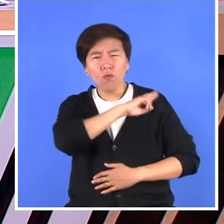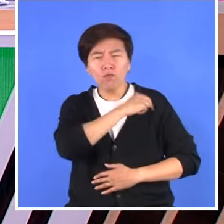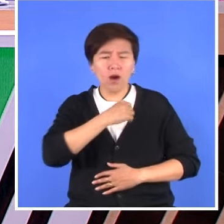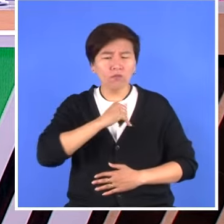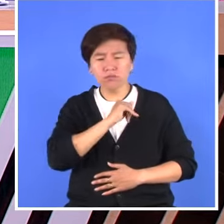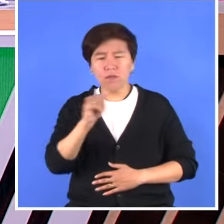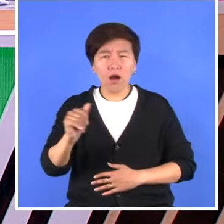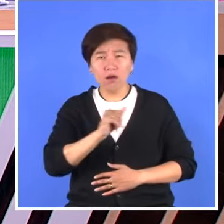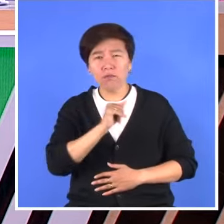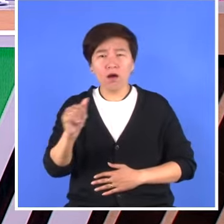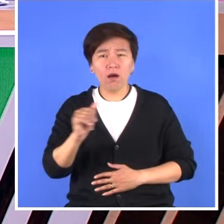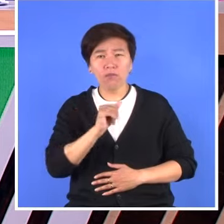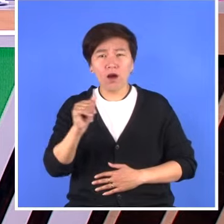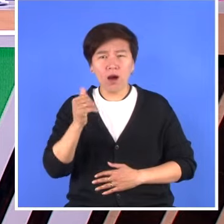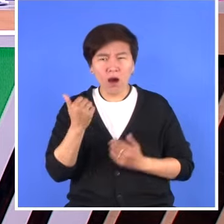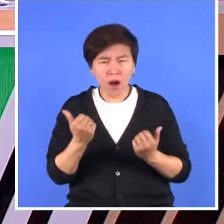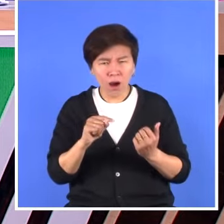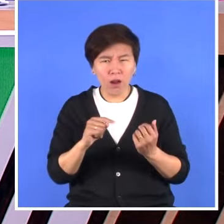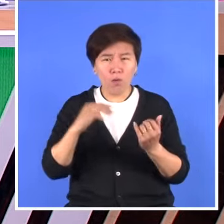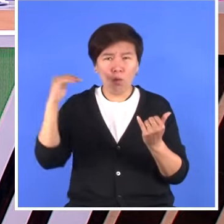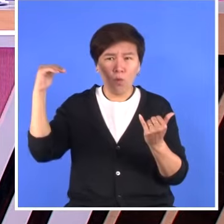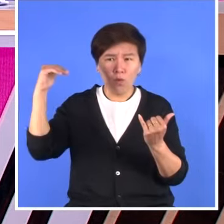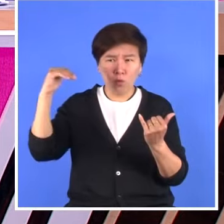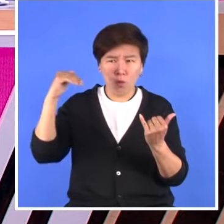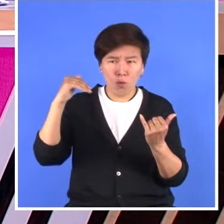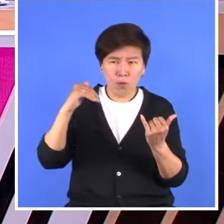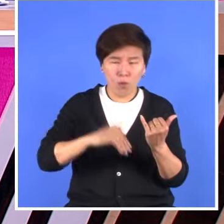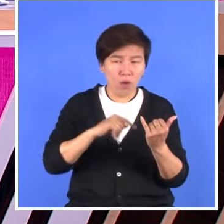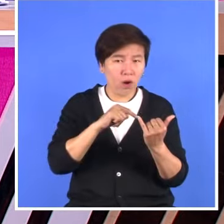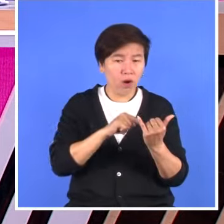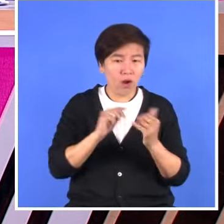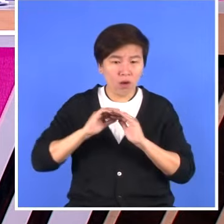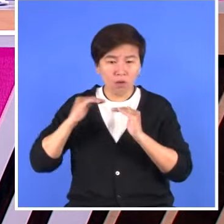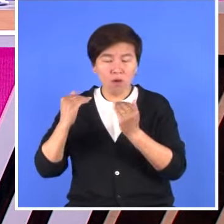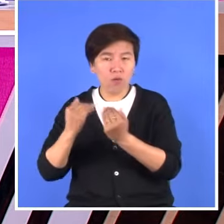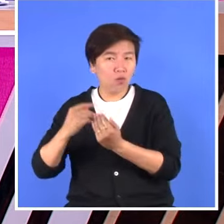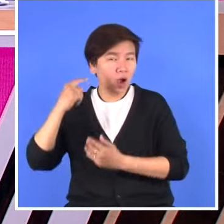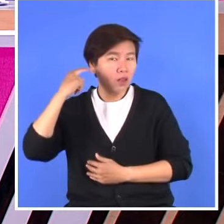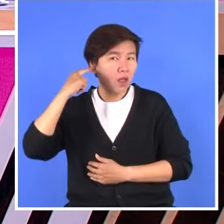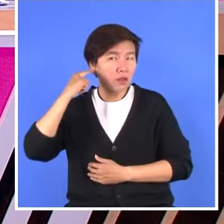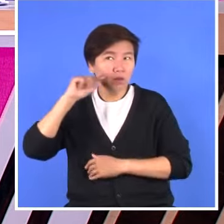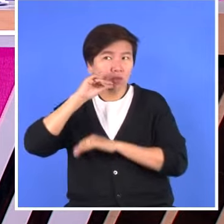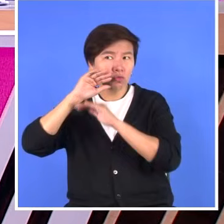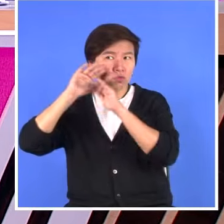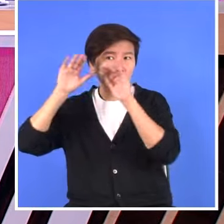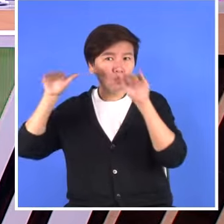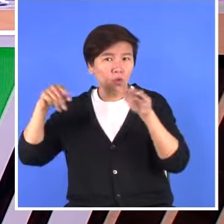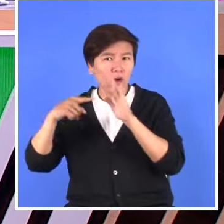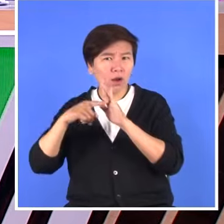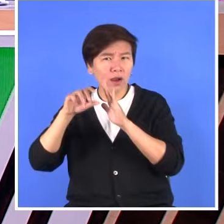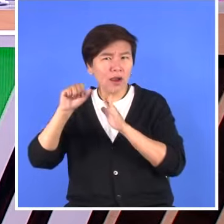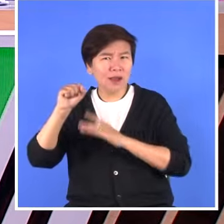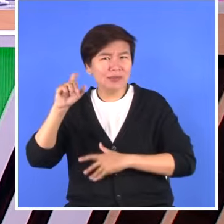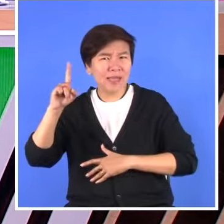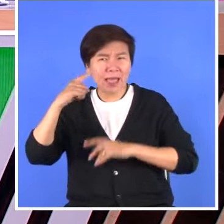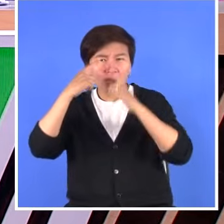ทีนี้เนี่ยตอนที่ทรุดหนักขึ้นมาญาติได้ยินเสียงนกแสกมันร้องบนหลังคาบ้านอืเขาเชื่อว่าถ้าได้ยินเสียง